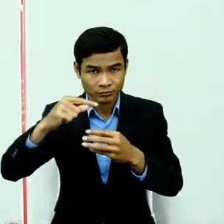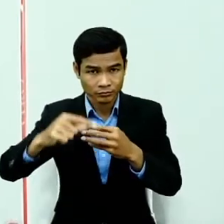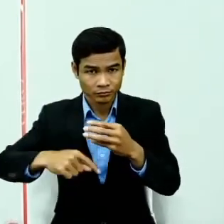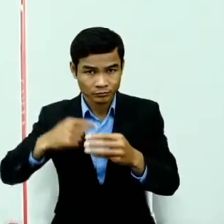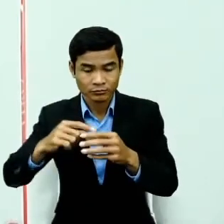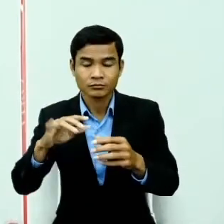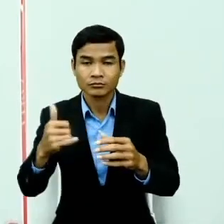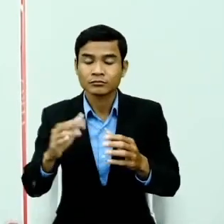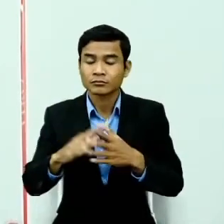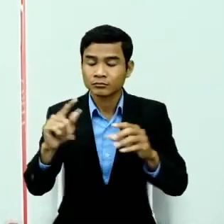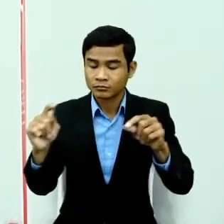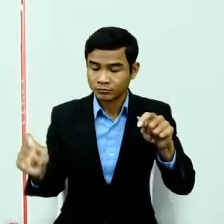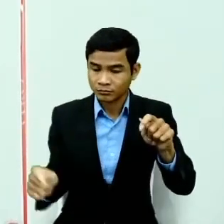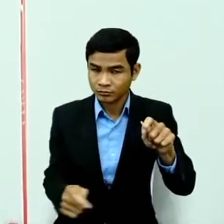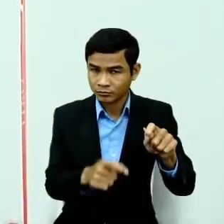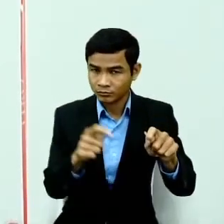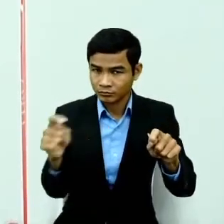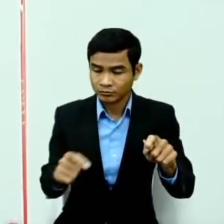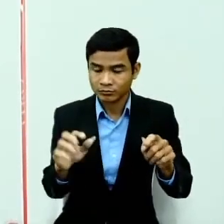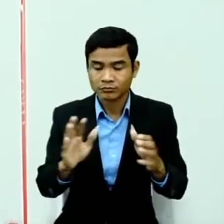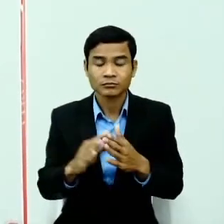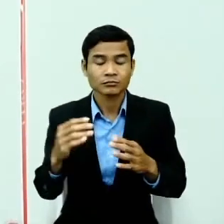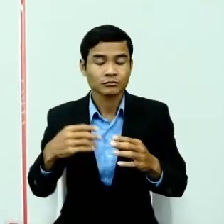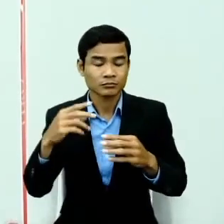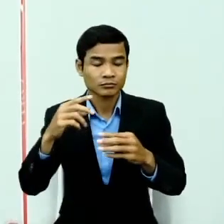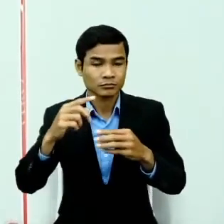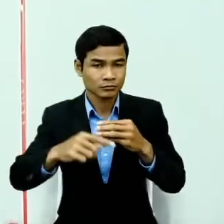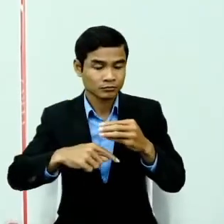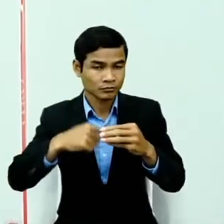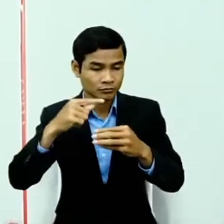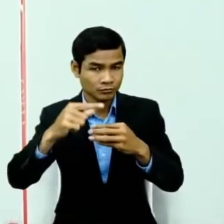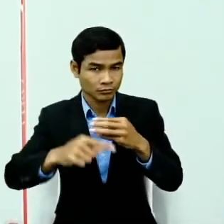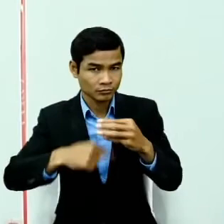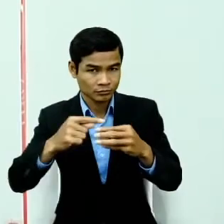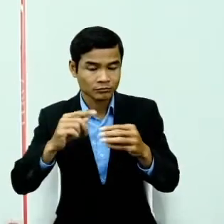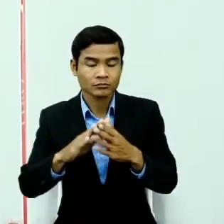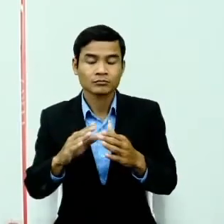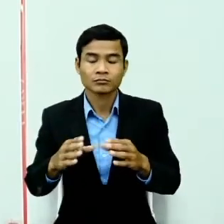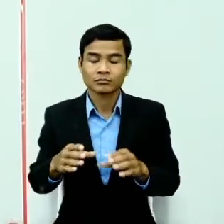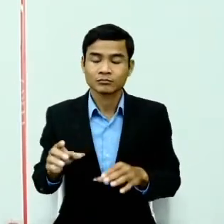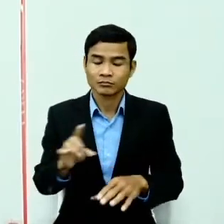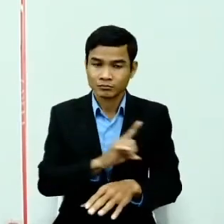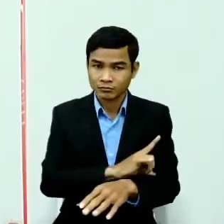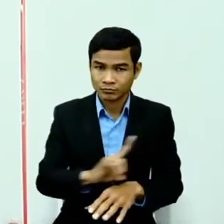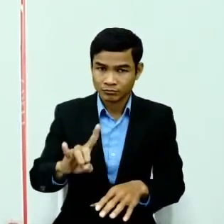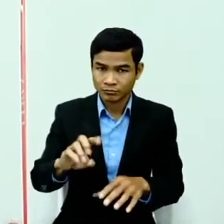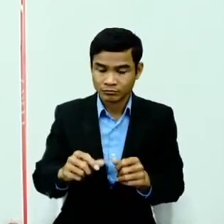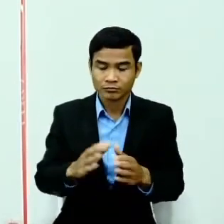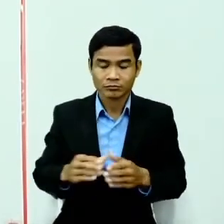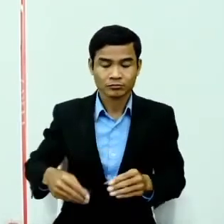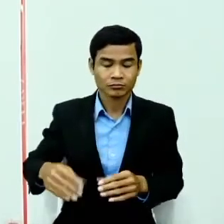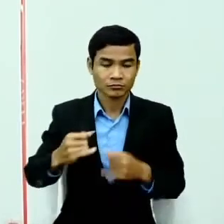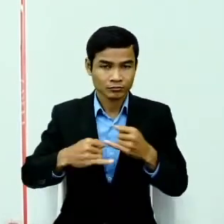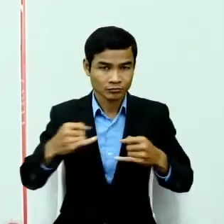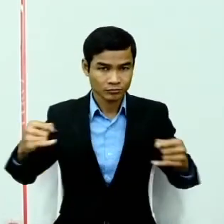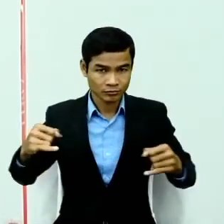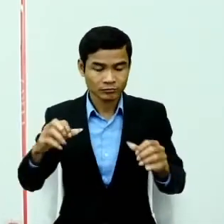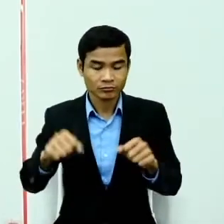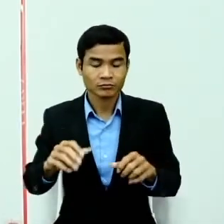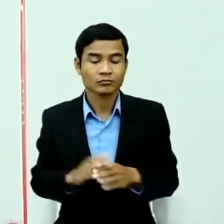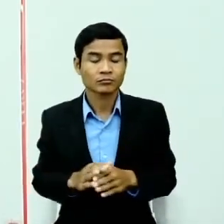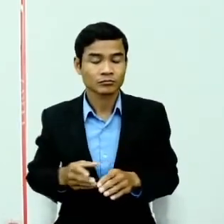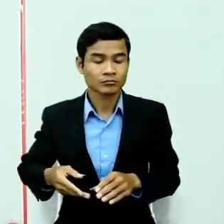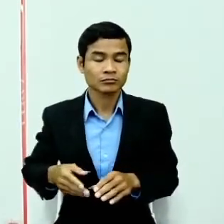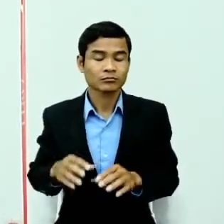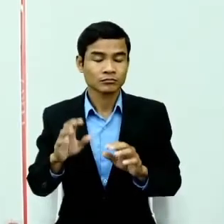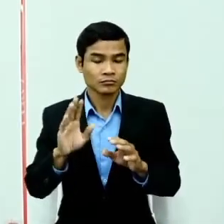con sẽ đập đồng tiết ca miền này thả mũ so sài sốt rứ so sài ấm bò đói khna chà